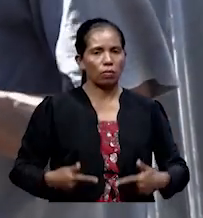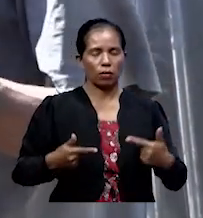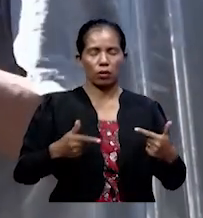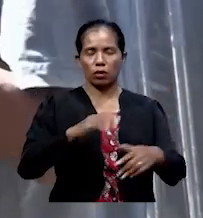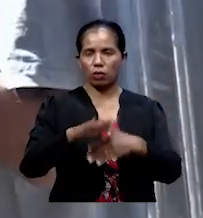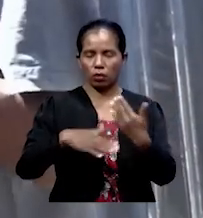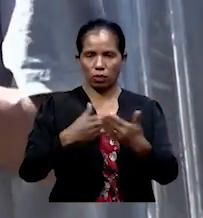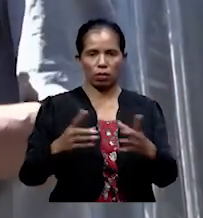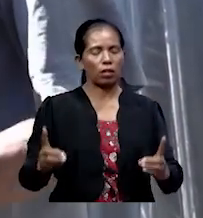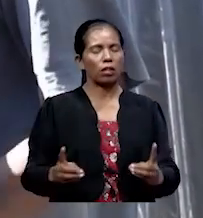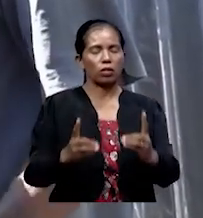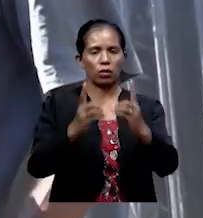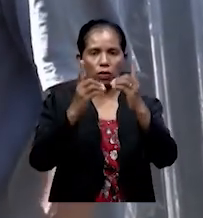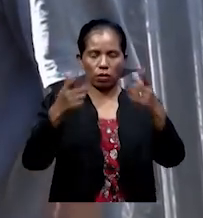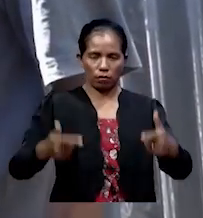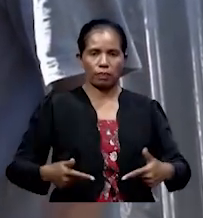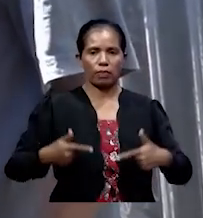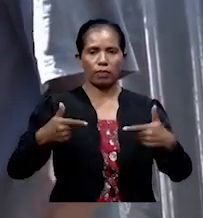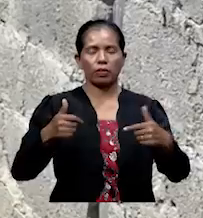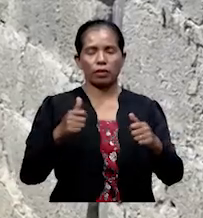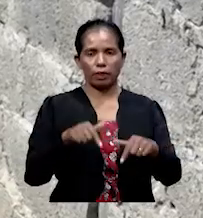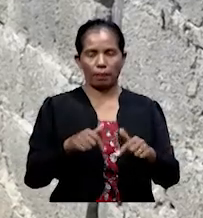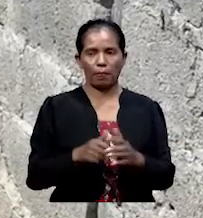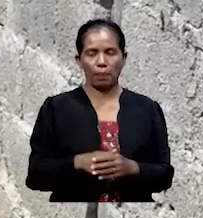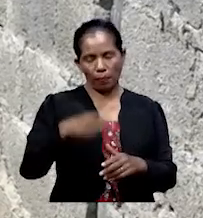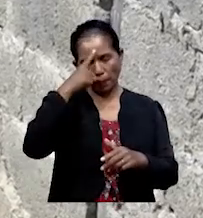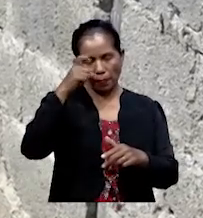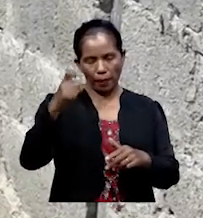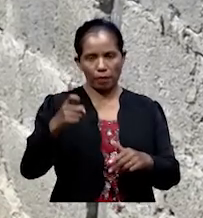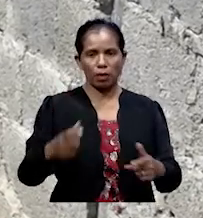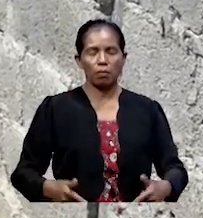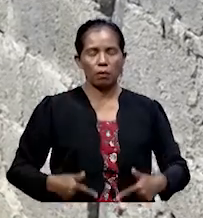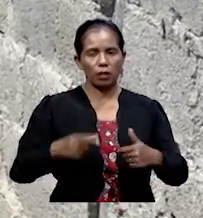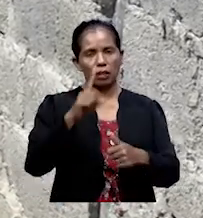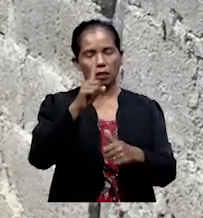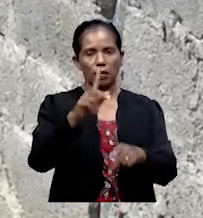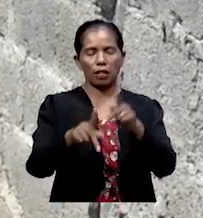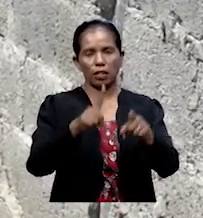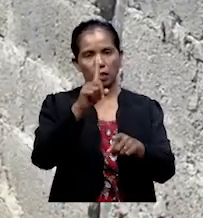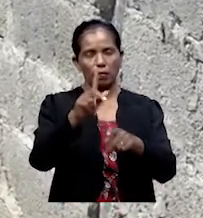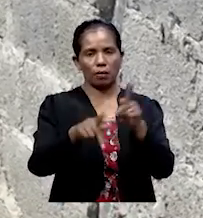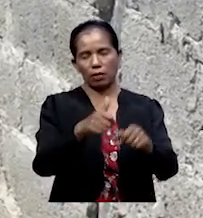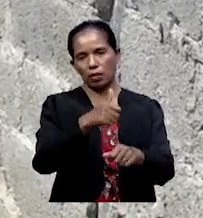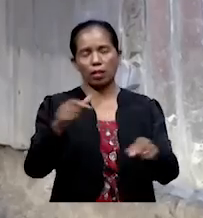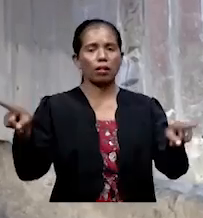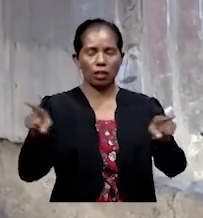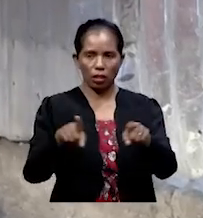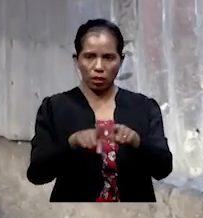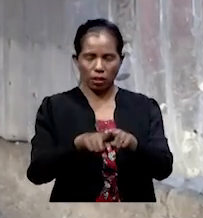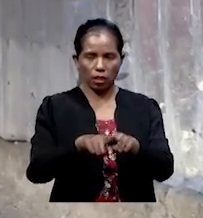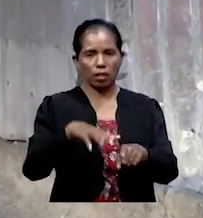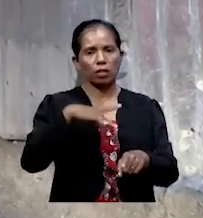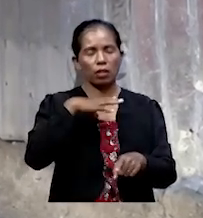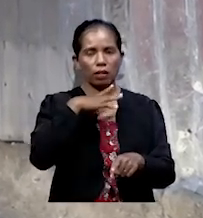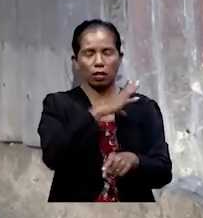nebe infrenta iha moris ne. Tamba kondisyon moris ema ida ba ema seluk la Hanesan. Hanesan kores oi-oi